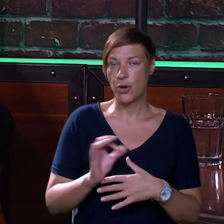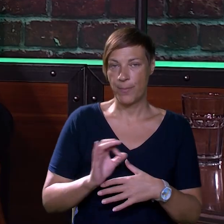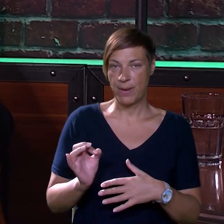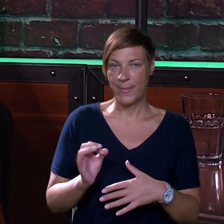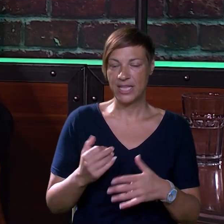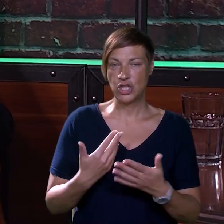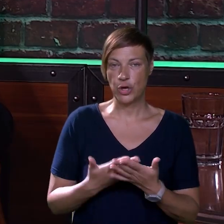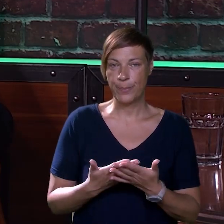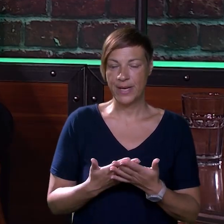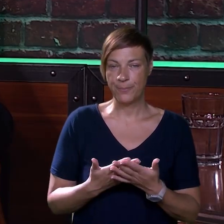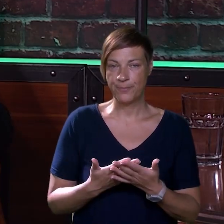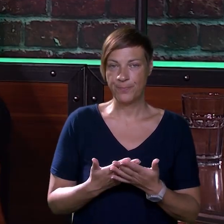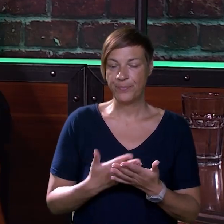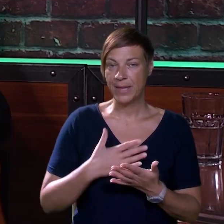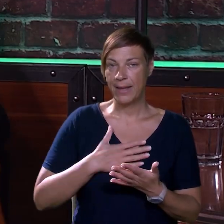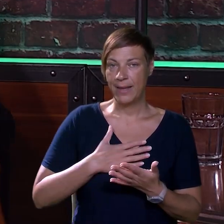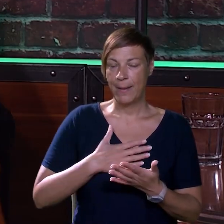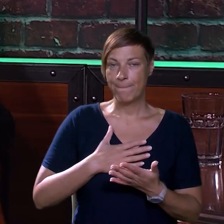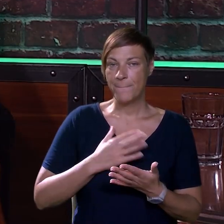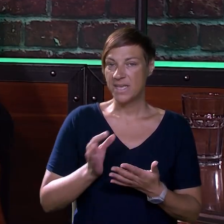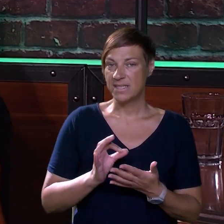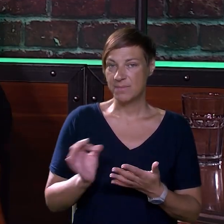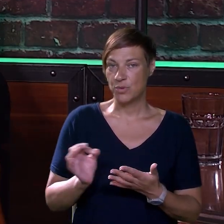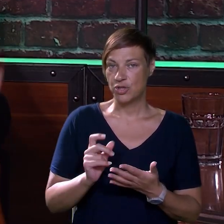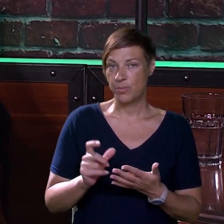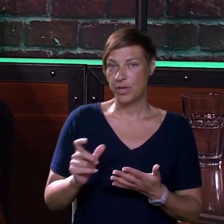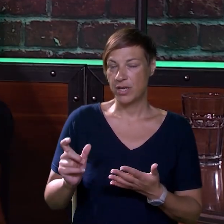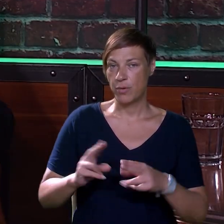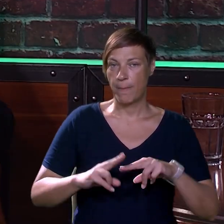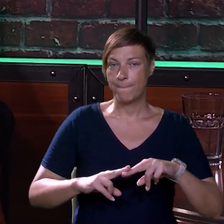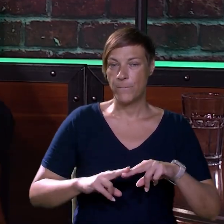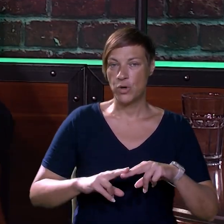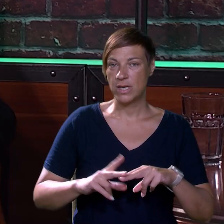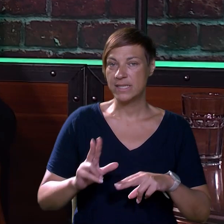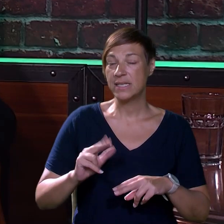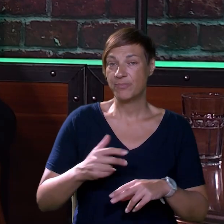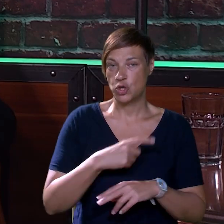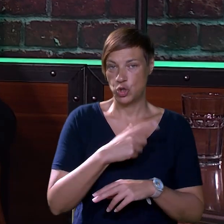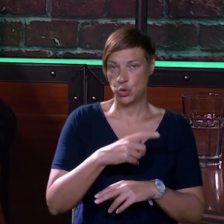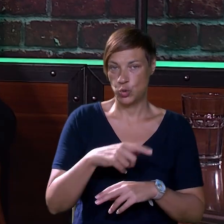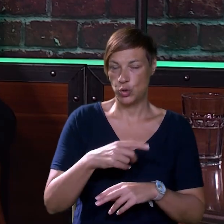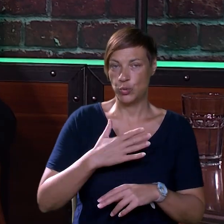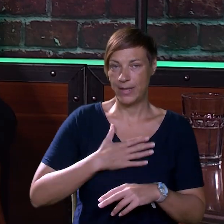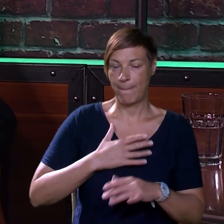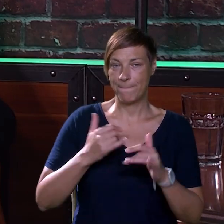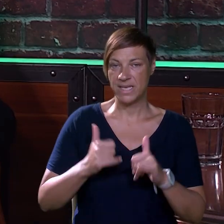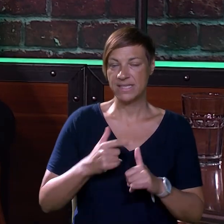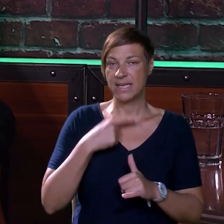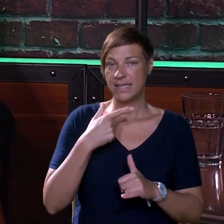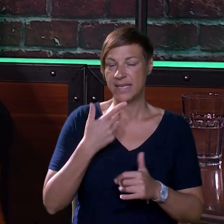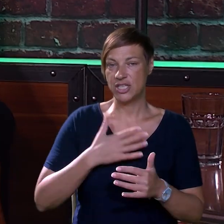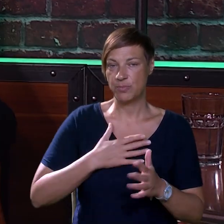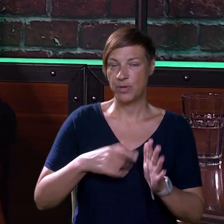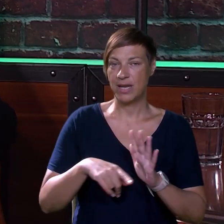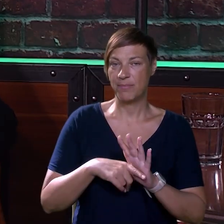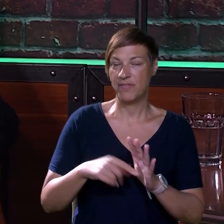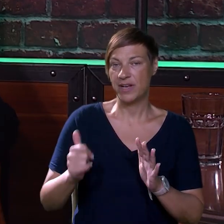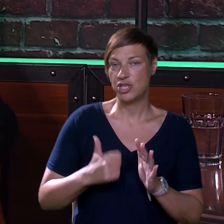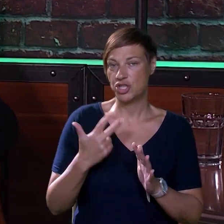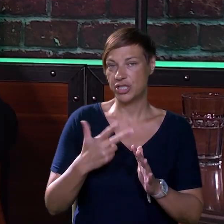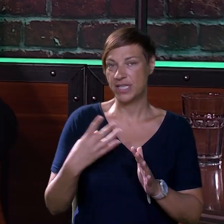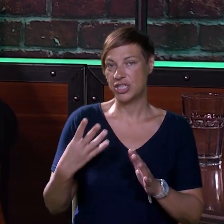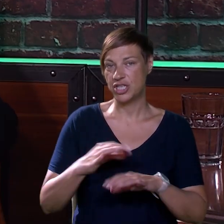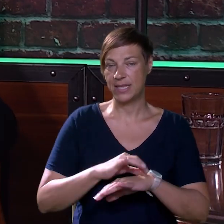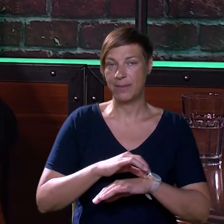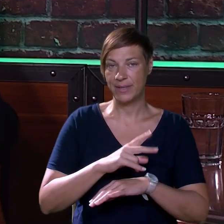dobra. I mi smo dobri u nekom dijelu što druge bolnice štekaju, to su ljudi. Znači, mi sada, da rečemo, nama fali još jedno